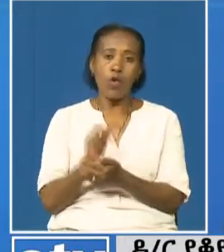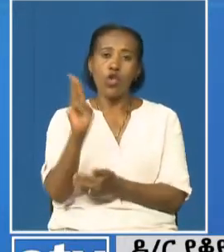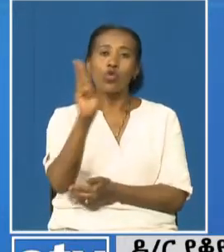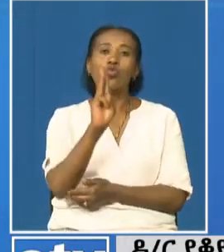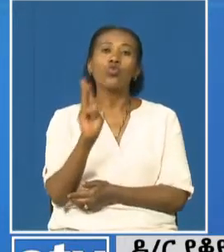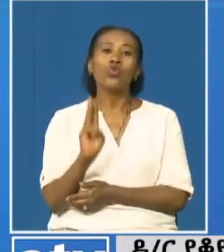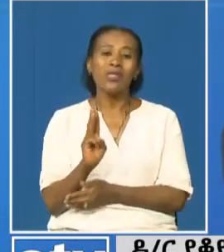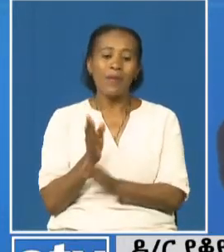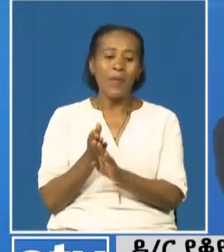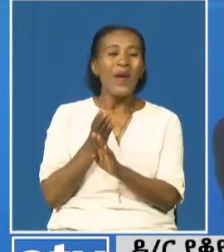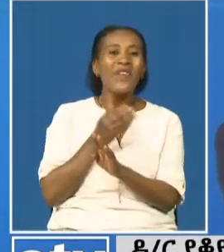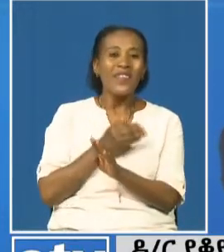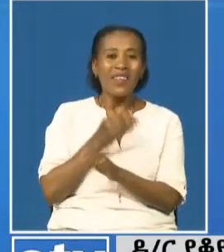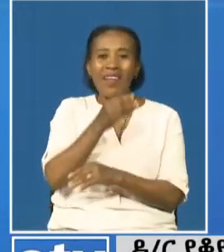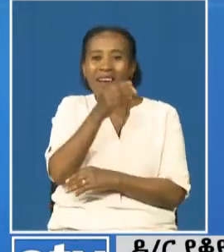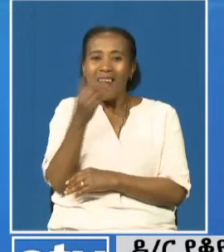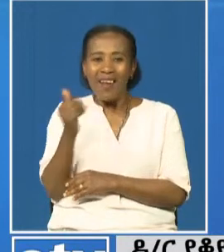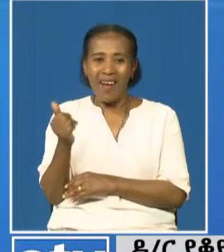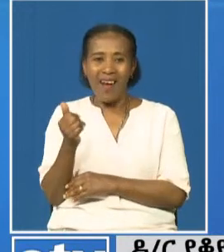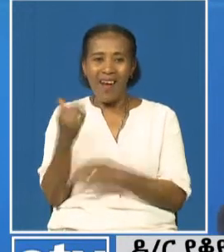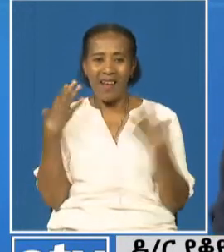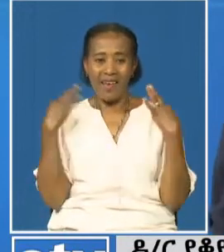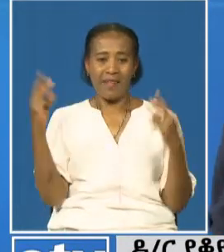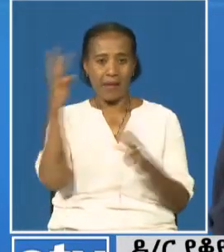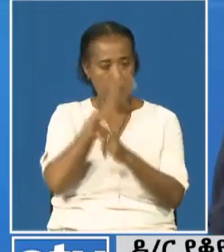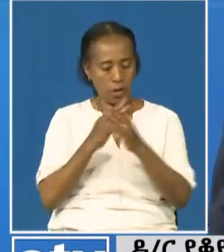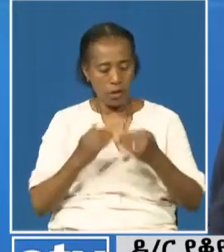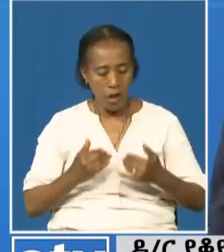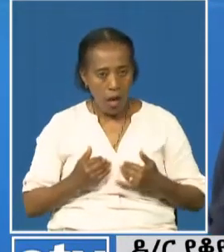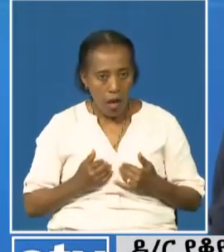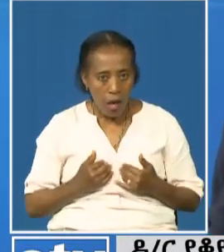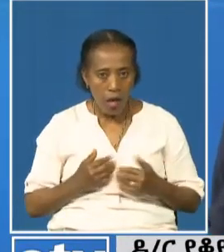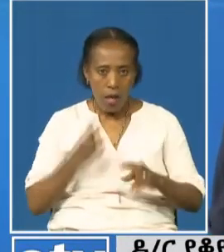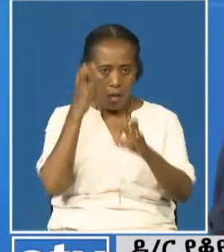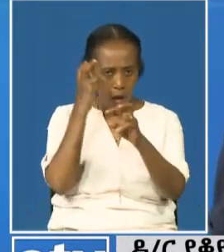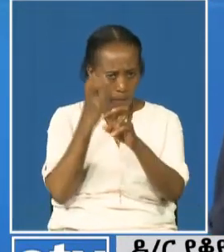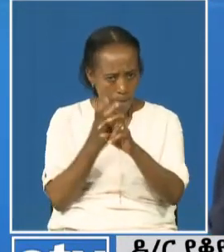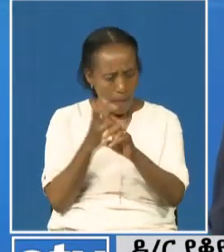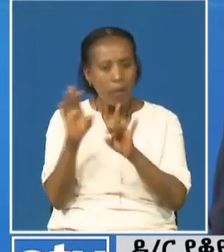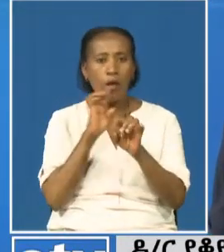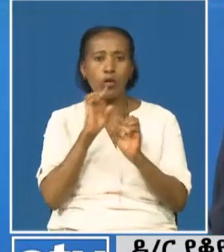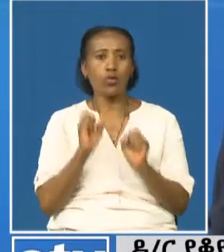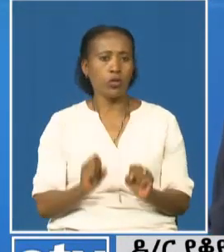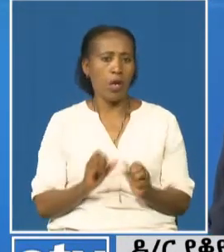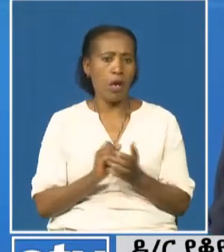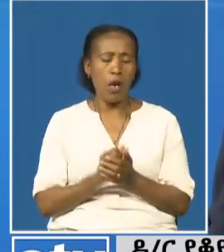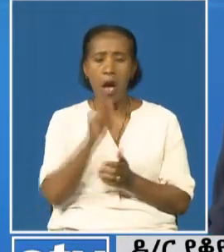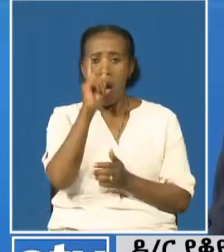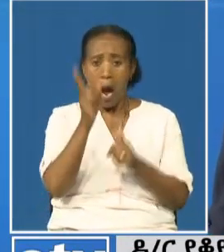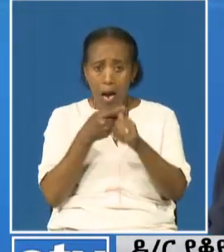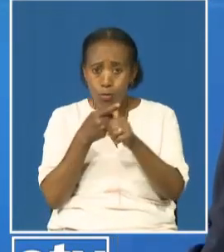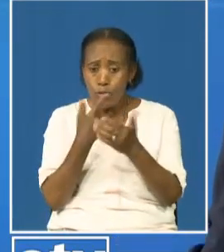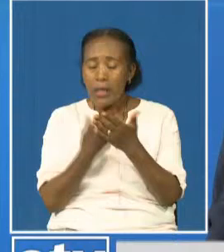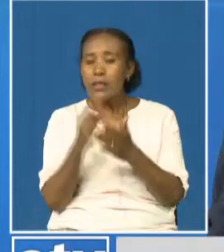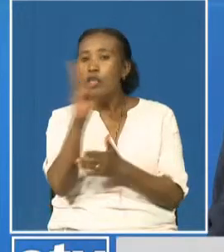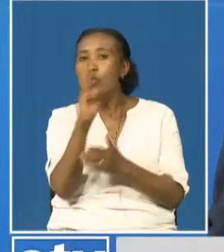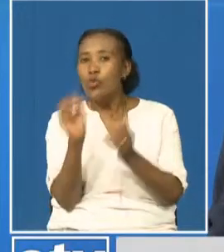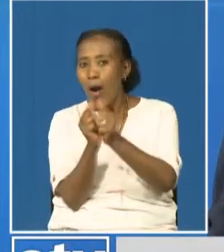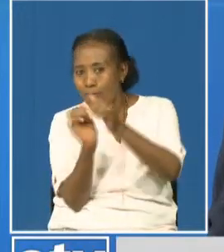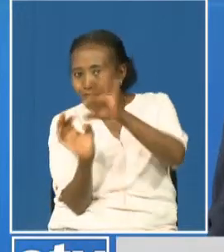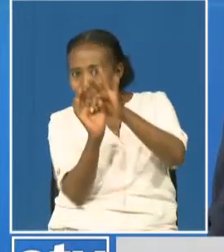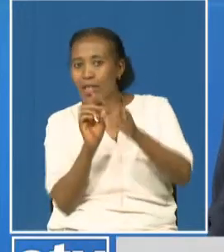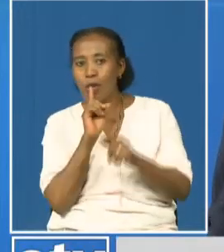ከሱስ በፊት ሌላ የጤና ችግር ካለ ከባድ ያደርገዋል። አንዱ እንግዲህ ከሱስ ጋር የተያያዘ